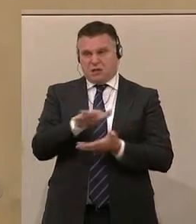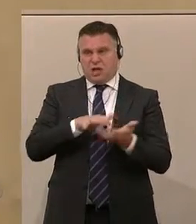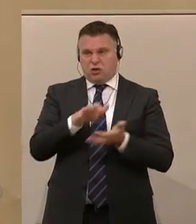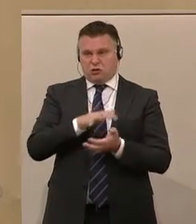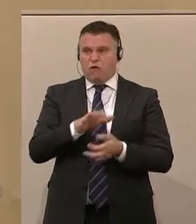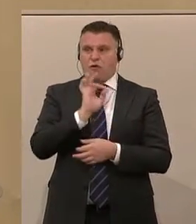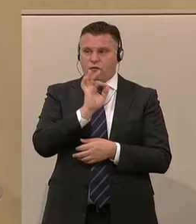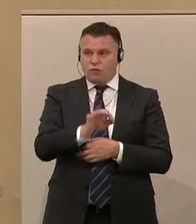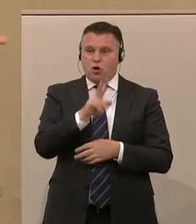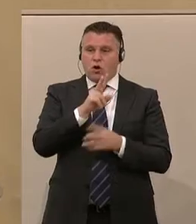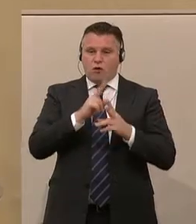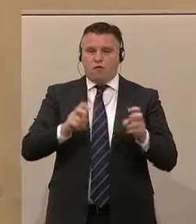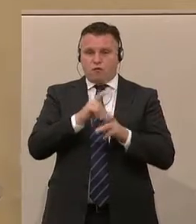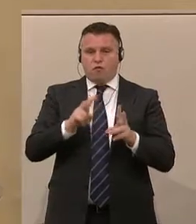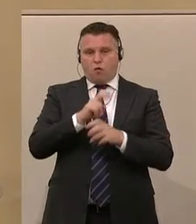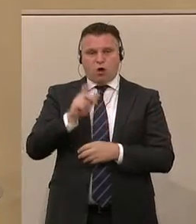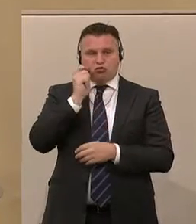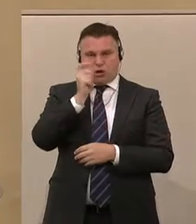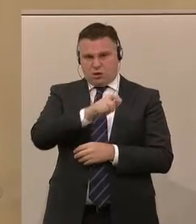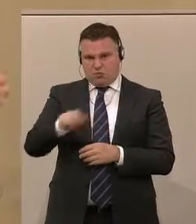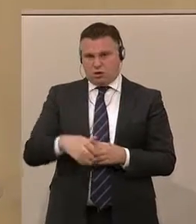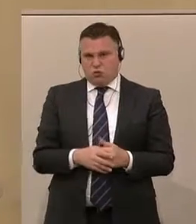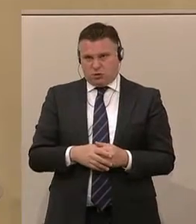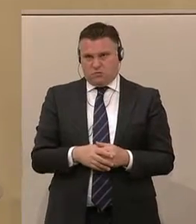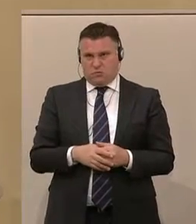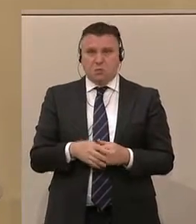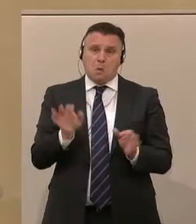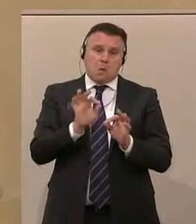Forscherinnen und Forscher bezeichnen könnte. Worst case,